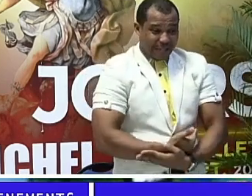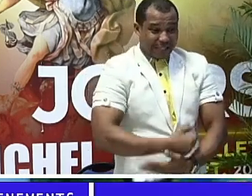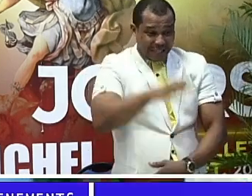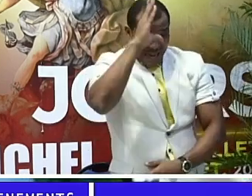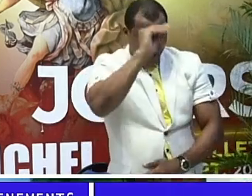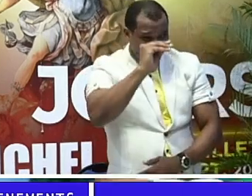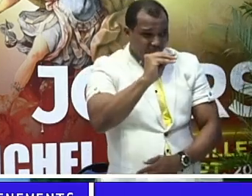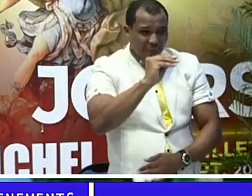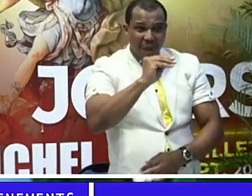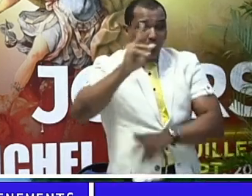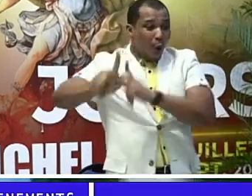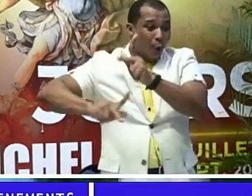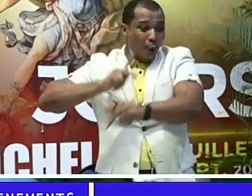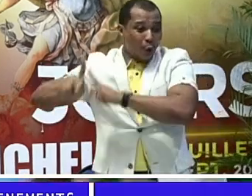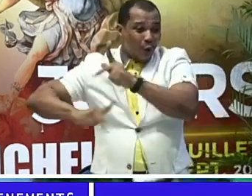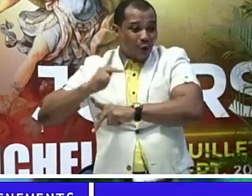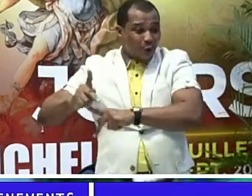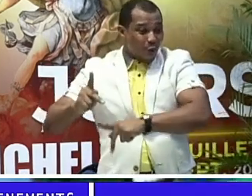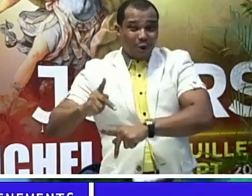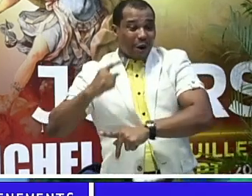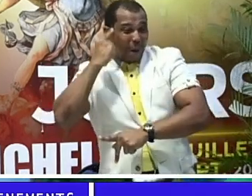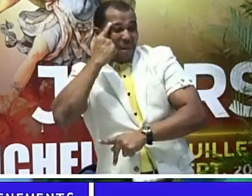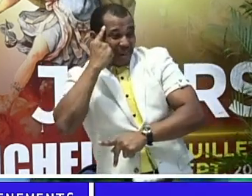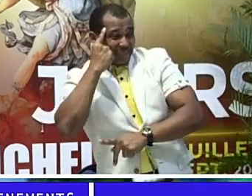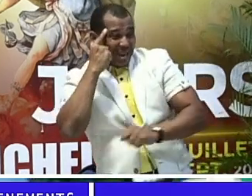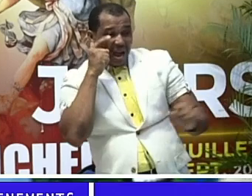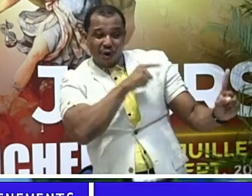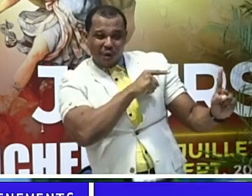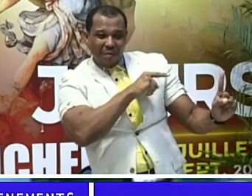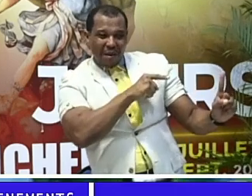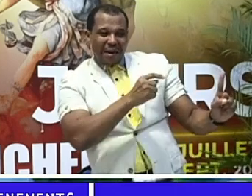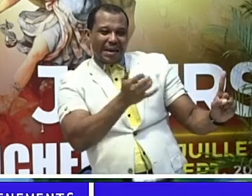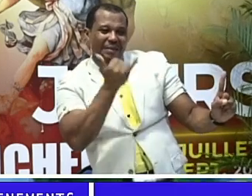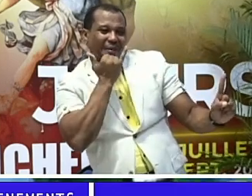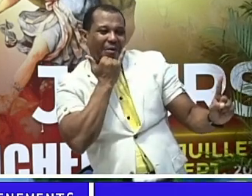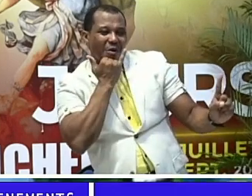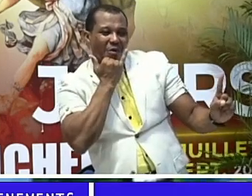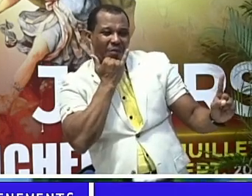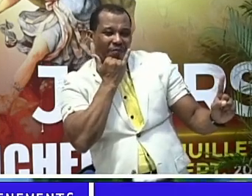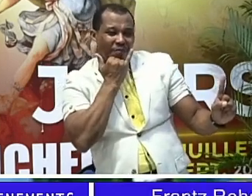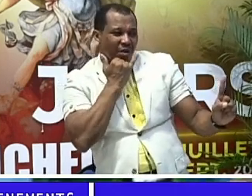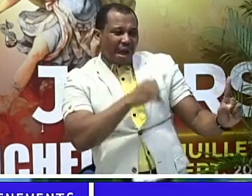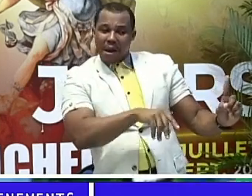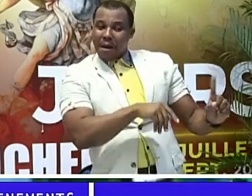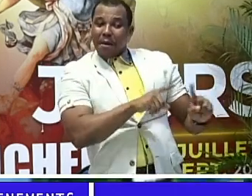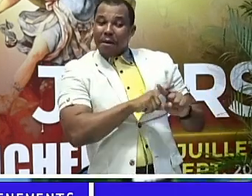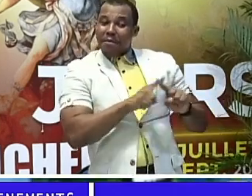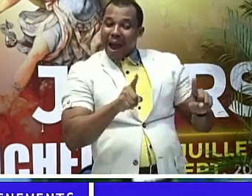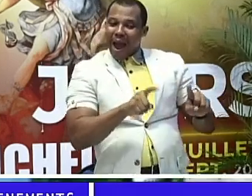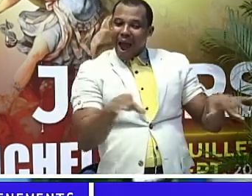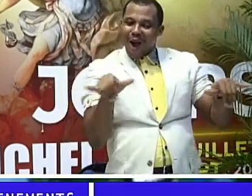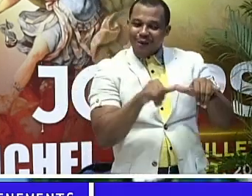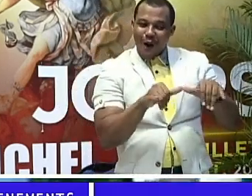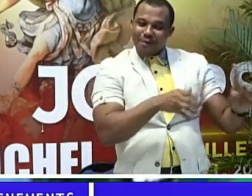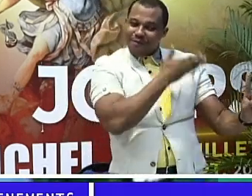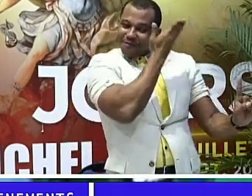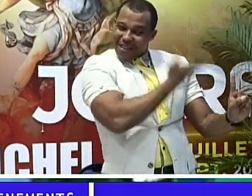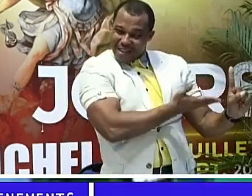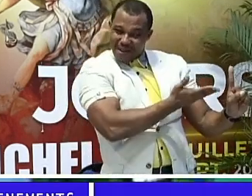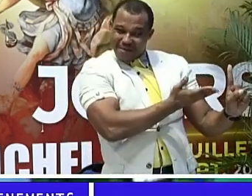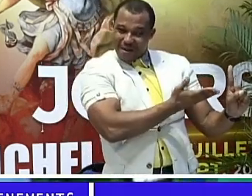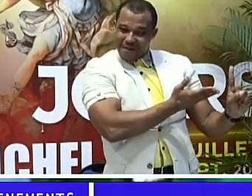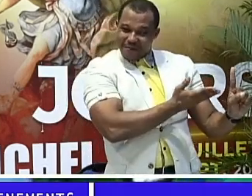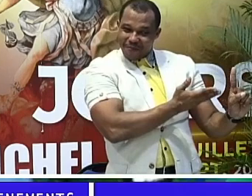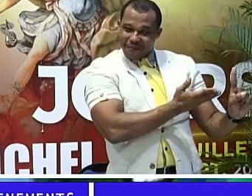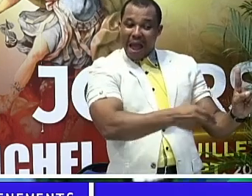surtout sortit de côté fille. Et comme Henri VIII, c'est roi que lié, il dit bon, il écrit le